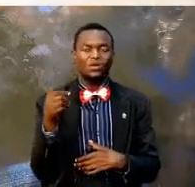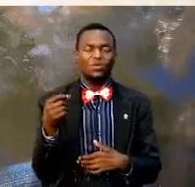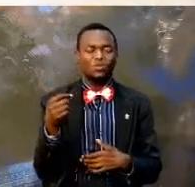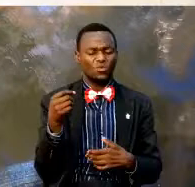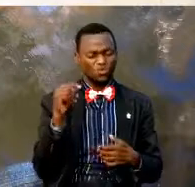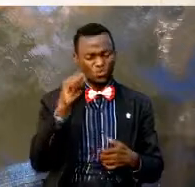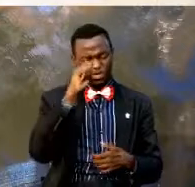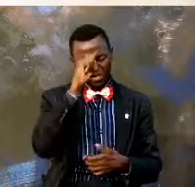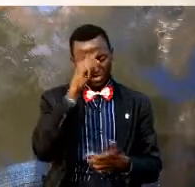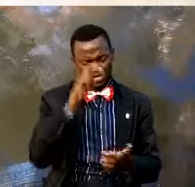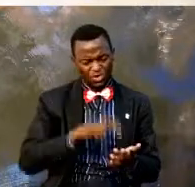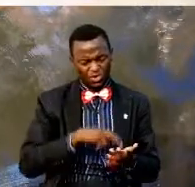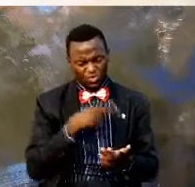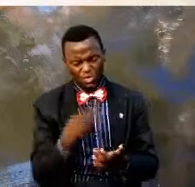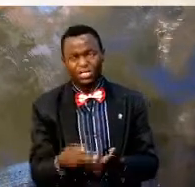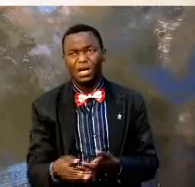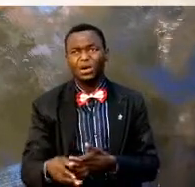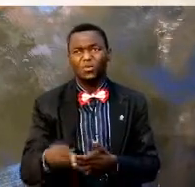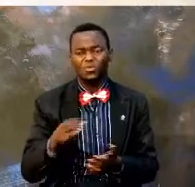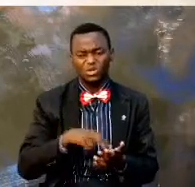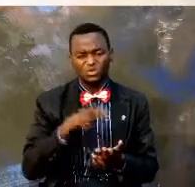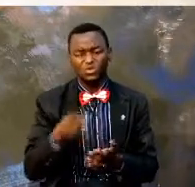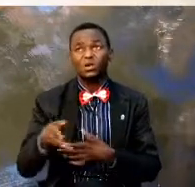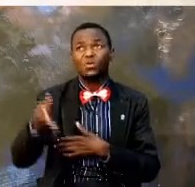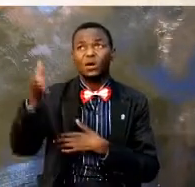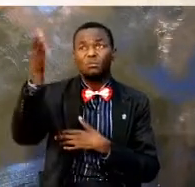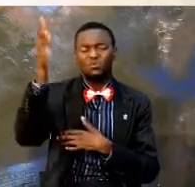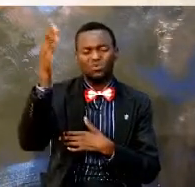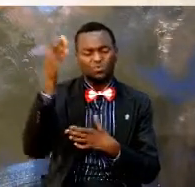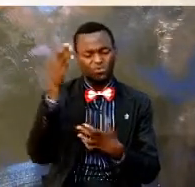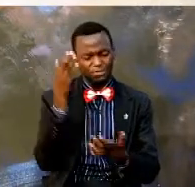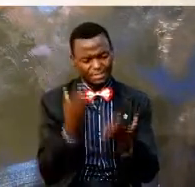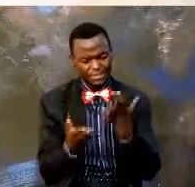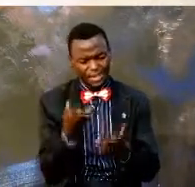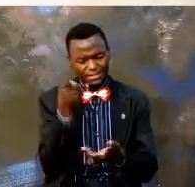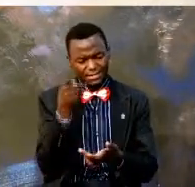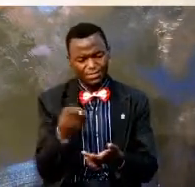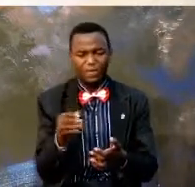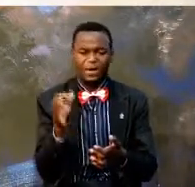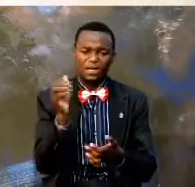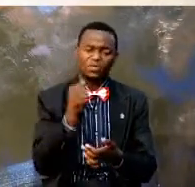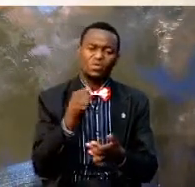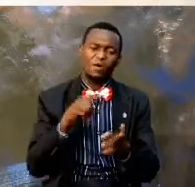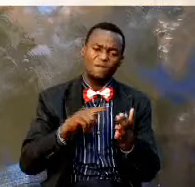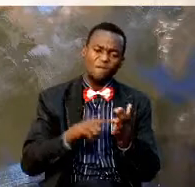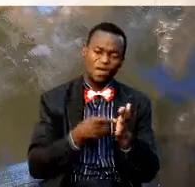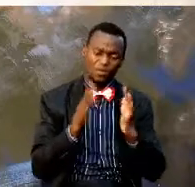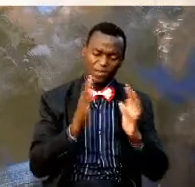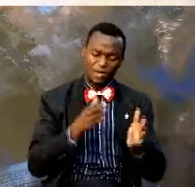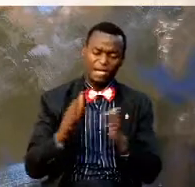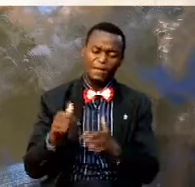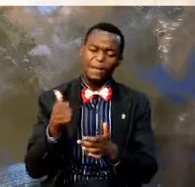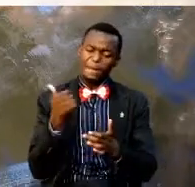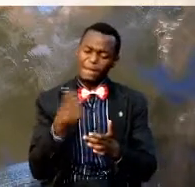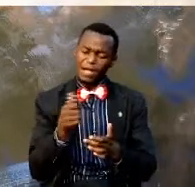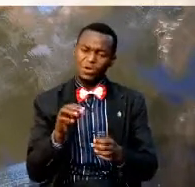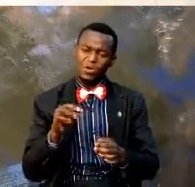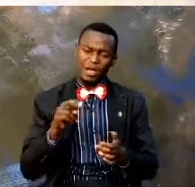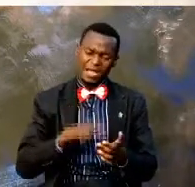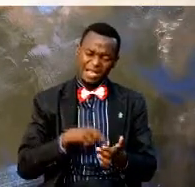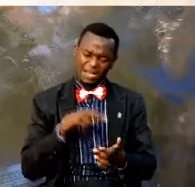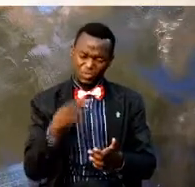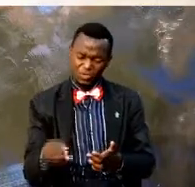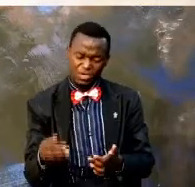kwa Mungu kiasi hicho, kwamba anatwaa katika mfano wa mwanadamu, bado anashuka hatua